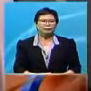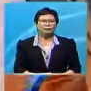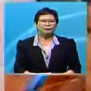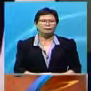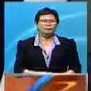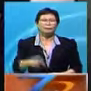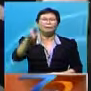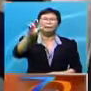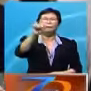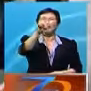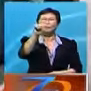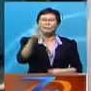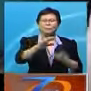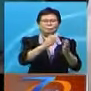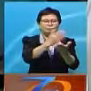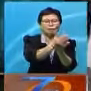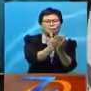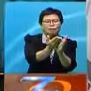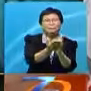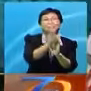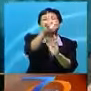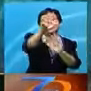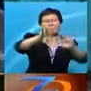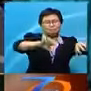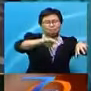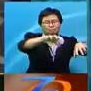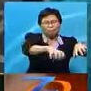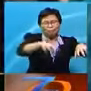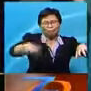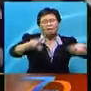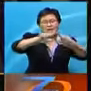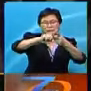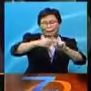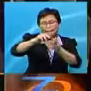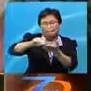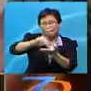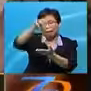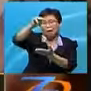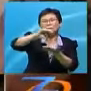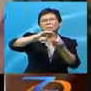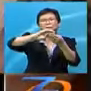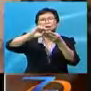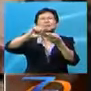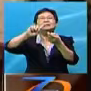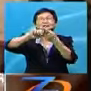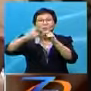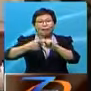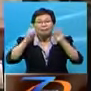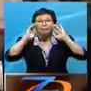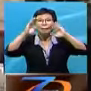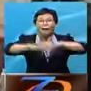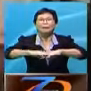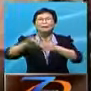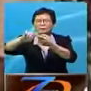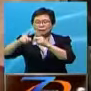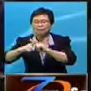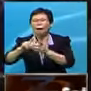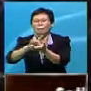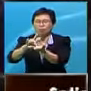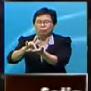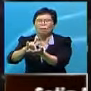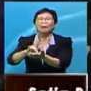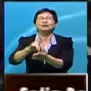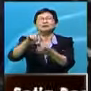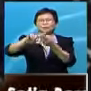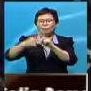Menurut Abdul Razak, mereka dibahagikan kepada tiga bahagian utama iaitu sahabat maktab, sahabat ibadat dan sahabat medik. Sahabat tabung haji